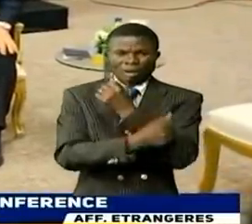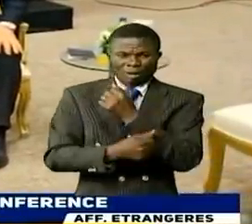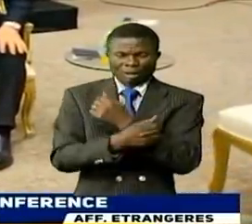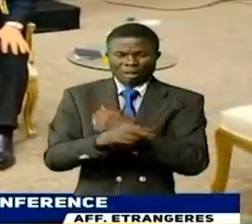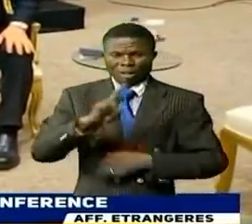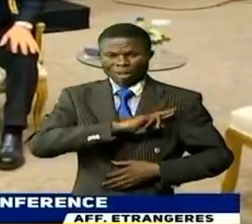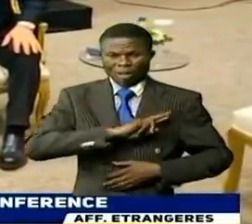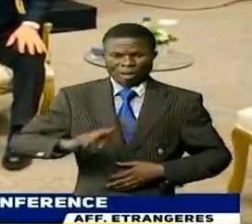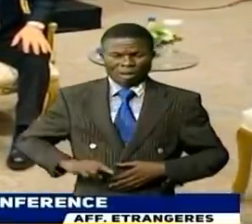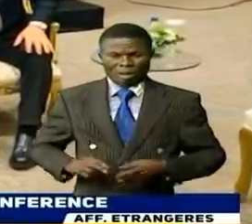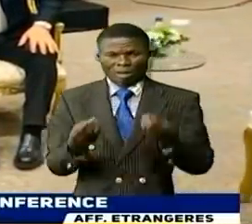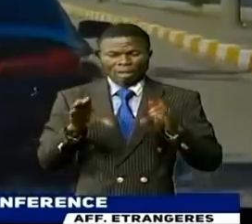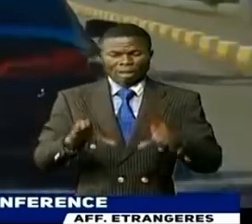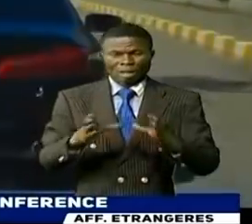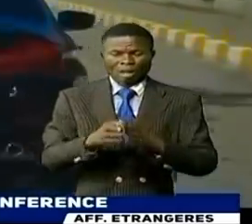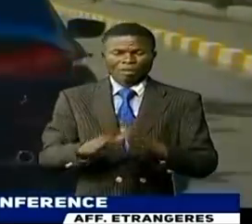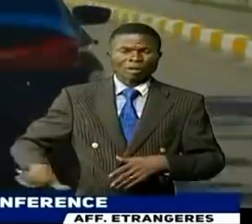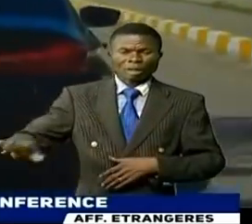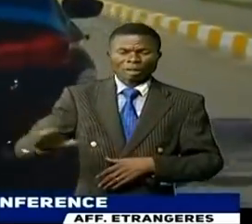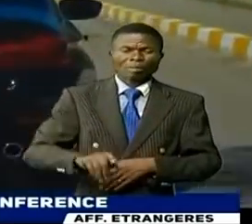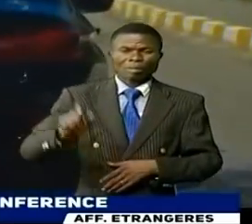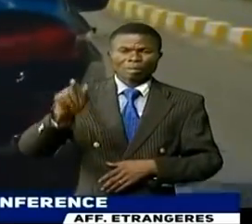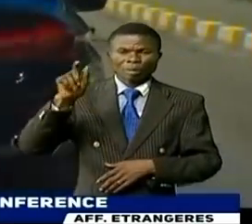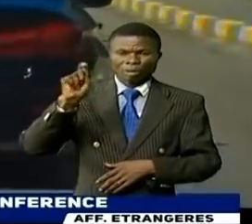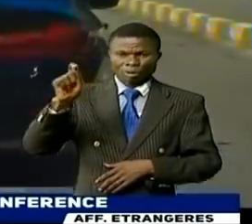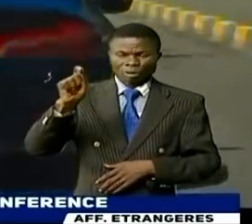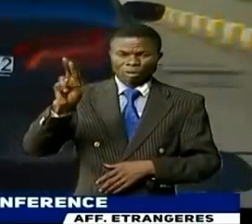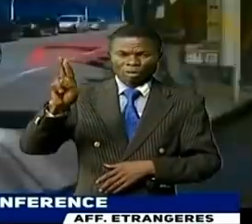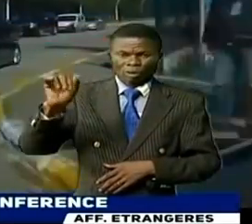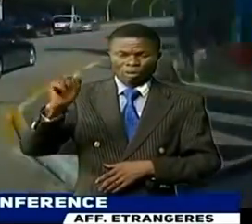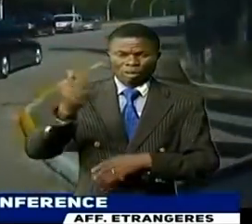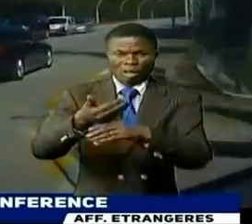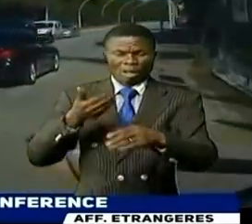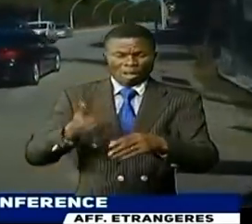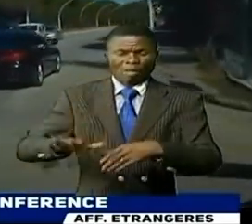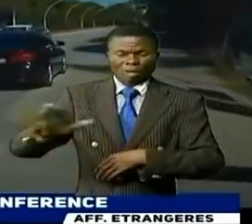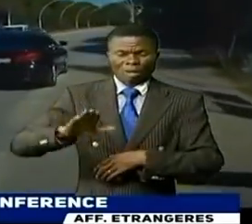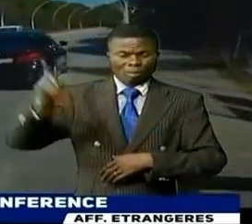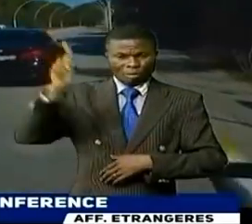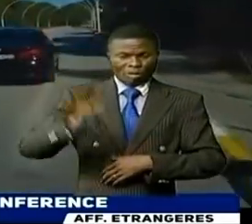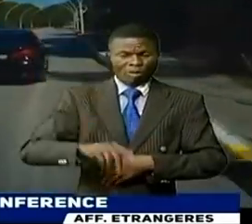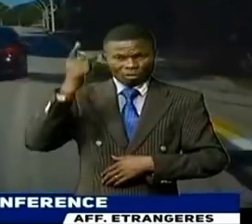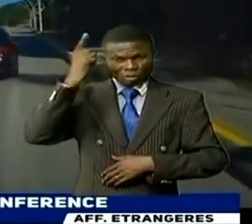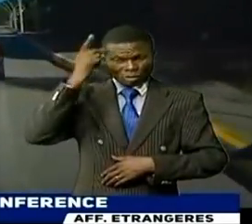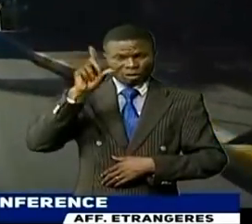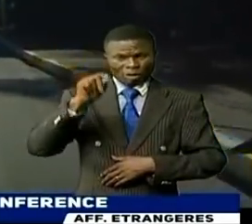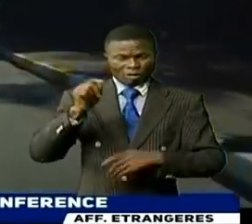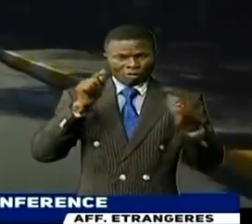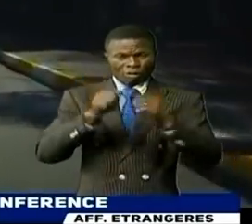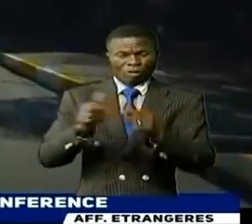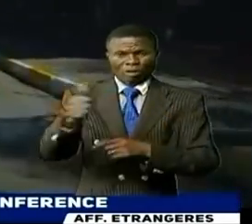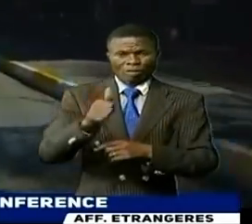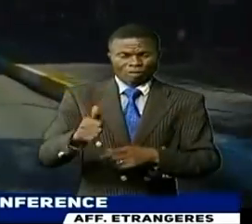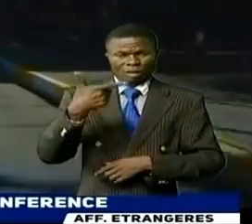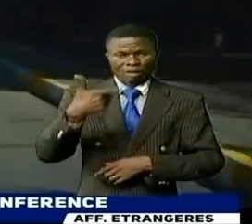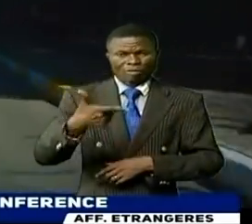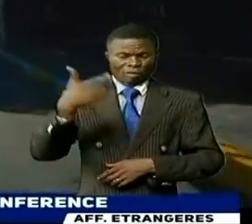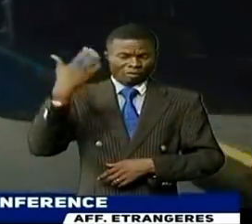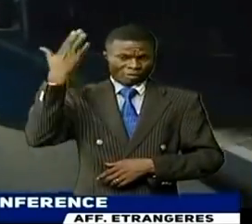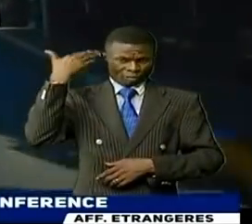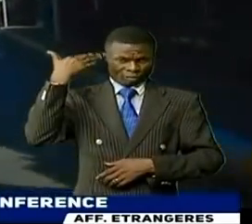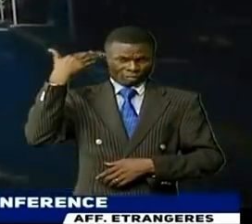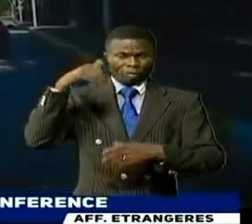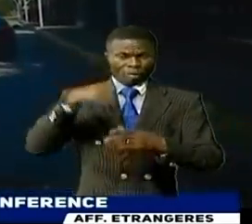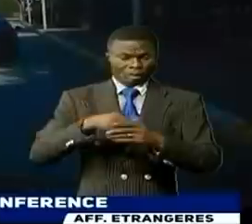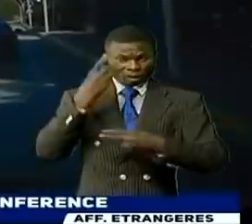RDC et la Turquie au lendemain de la visite du président turc à Kinshasa du 20 au 21 février dernier. Au cours de